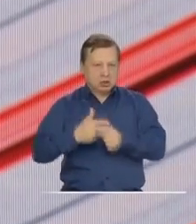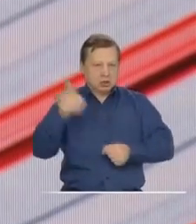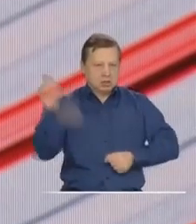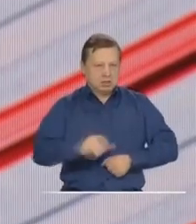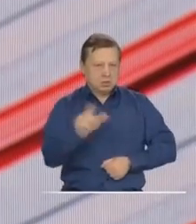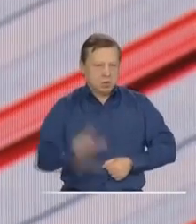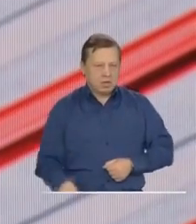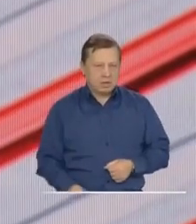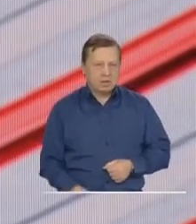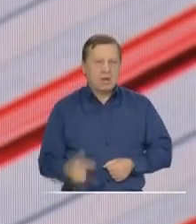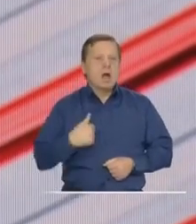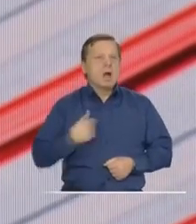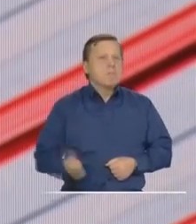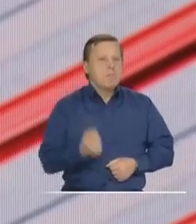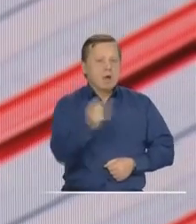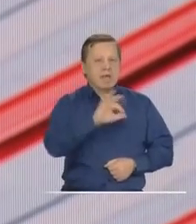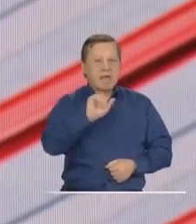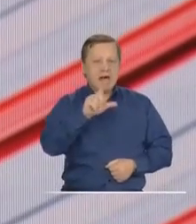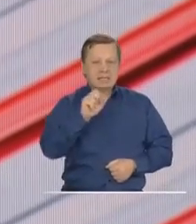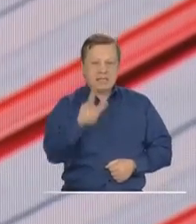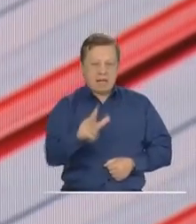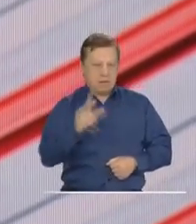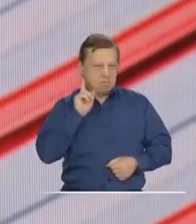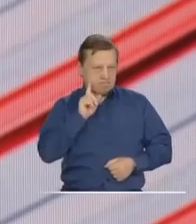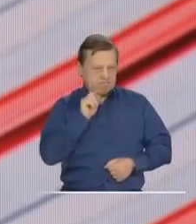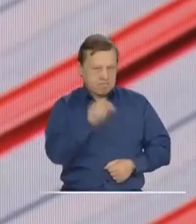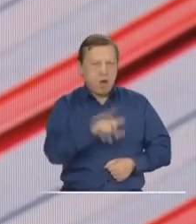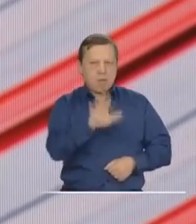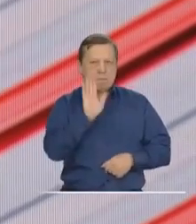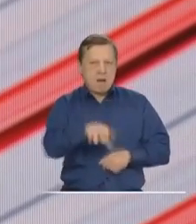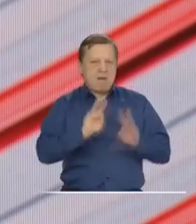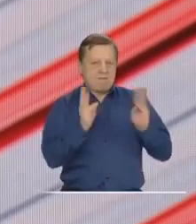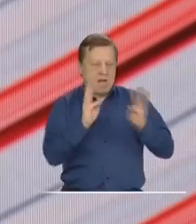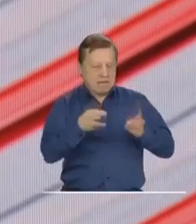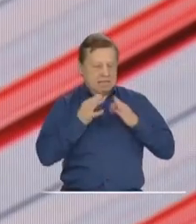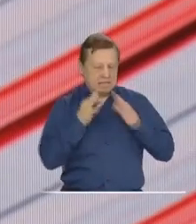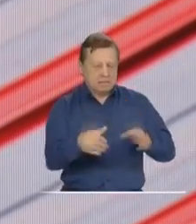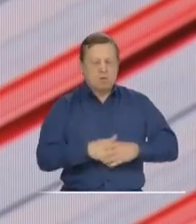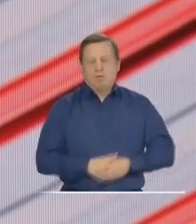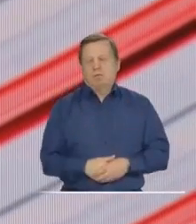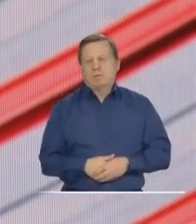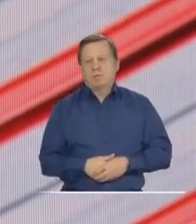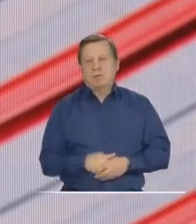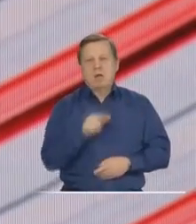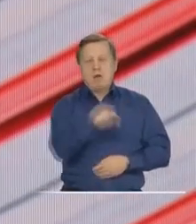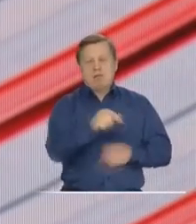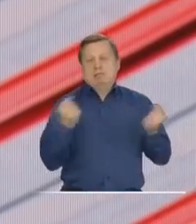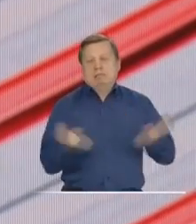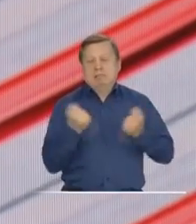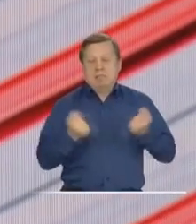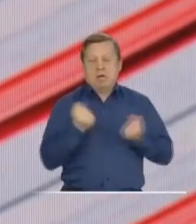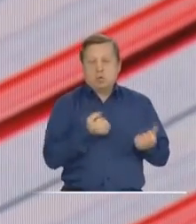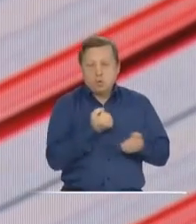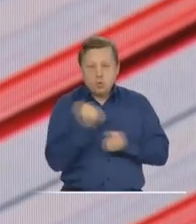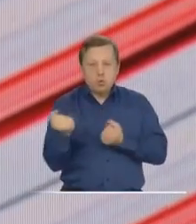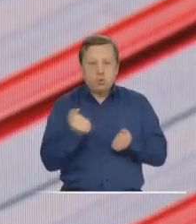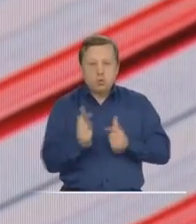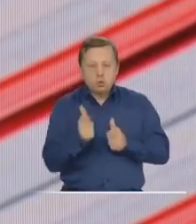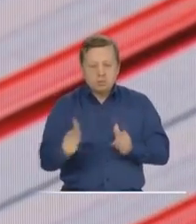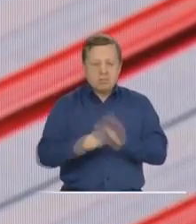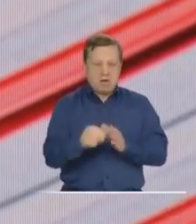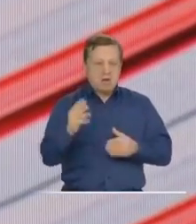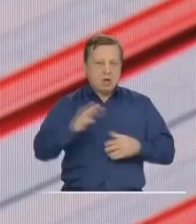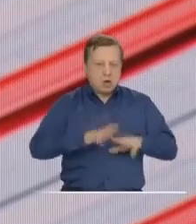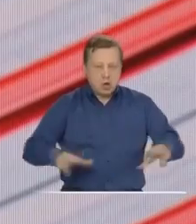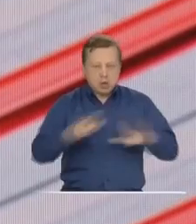pojechałbym do pana jacka który prowadzi warsztat samochodowy i stara się utrzymać swoją rodzinę spłacić kredyt i